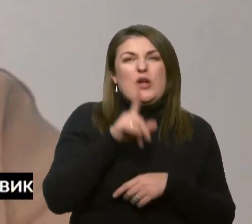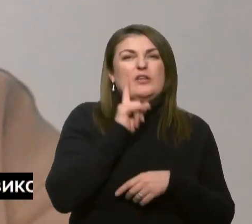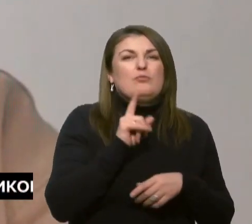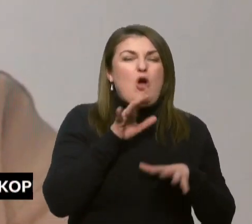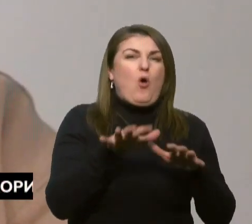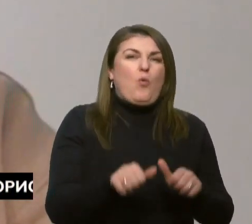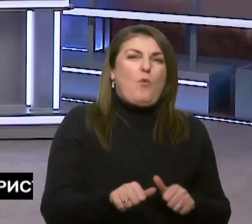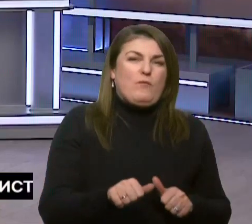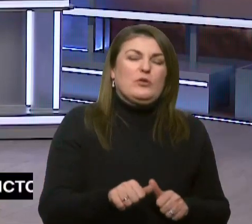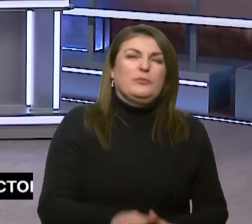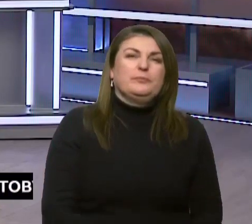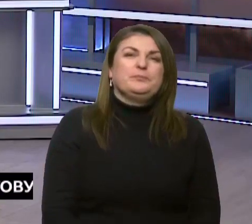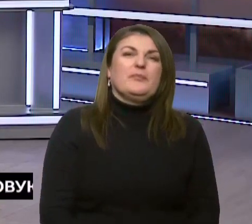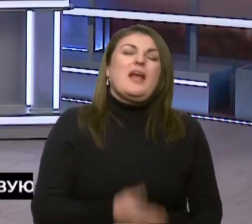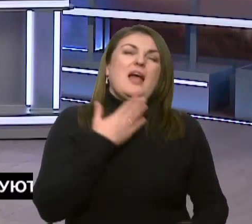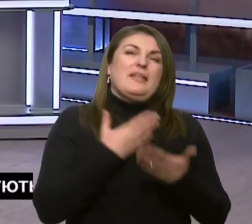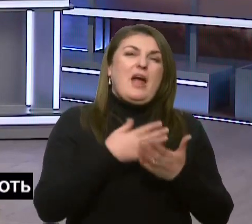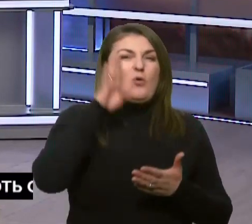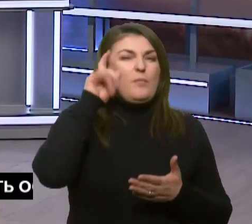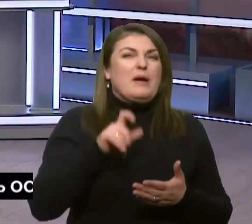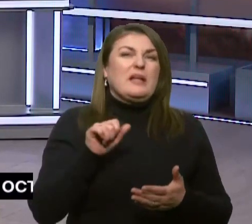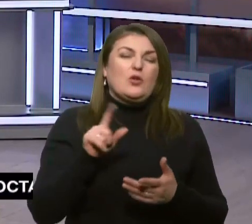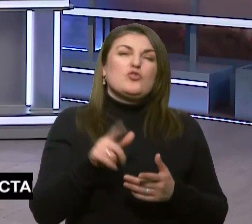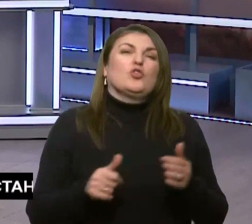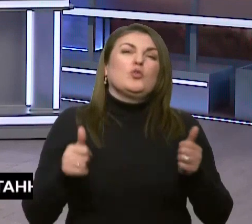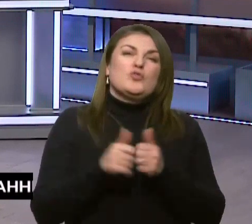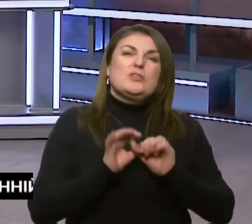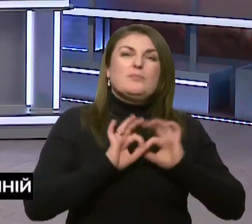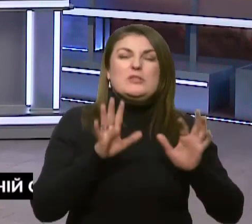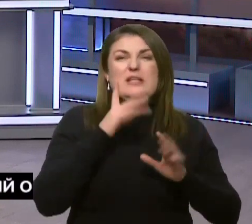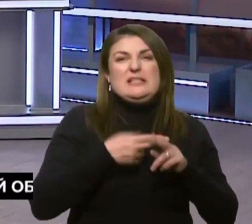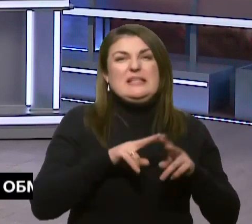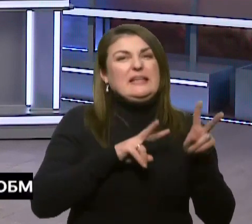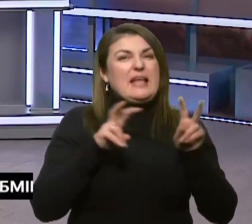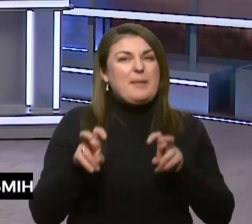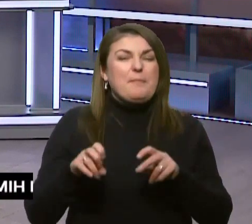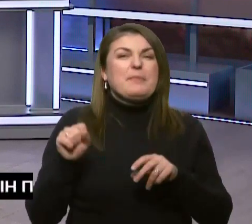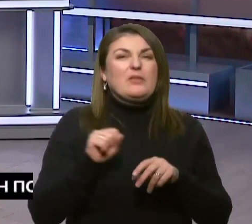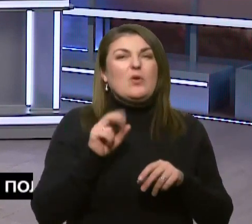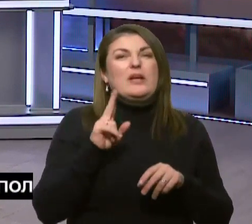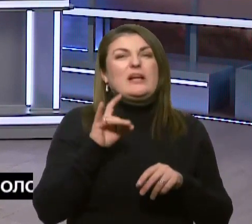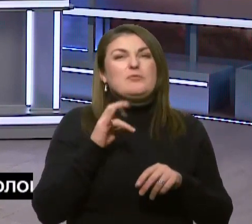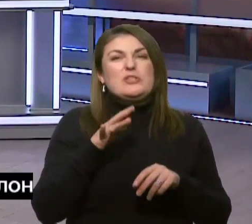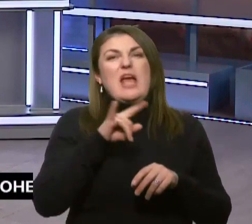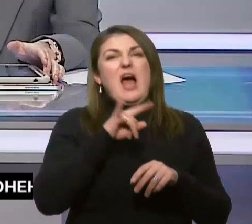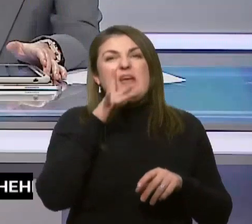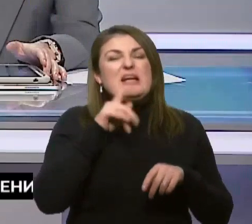тимчасово окупованої. Дякую. Дякую, пане Анатолію, що долучились і пояснили нам ці теми. Анатолій Храпчинський,